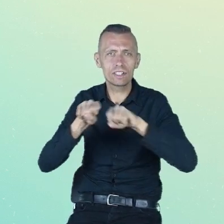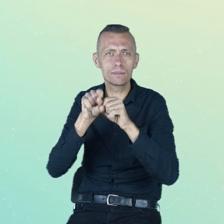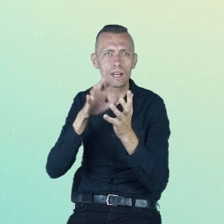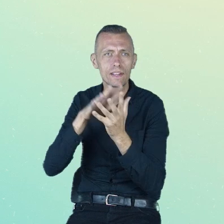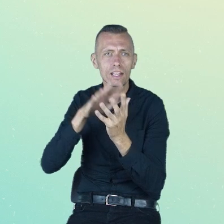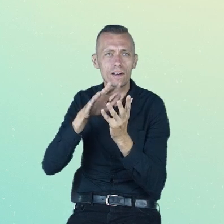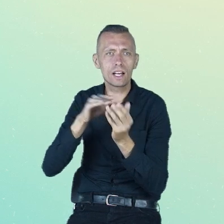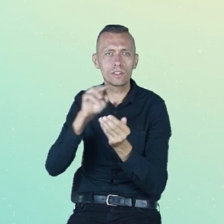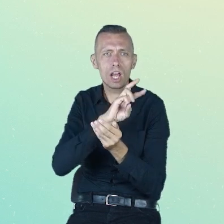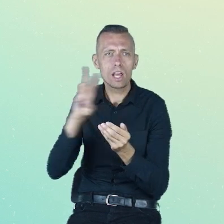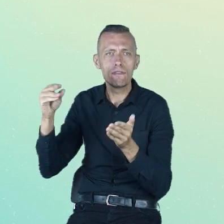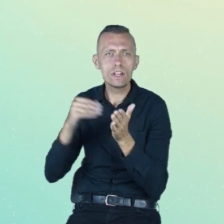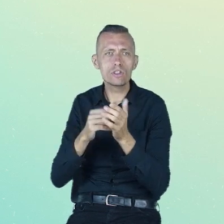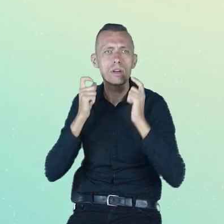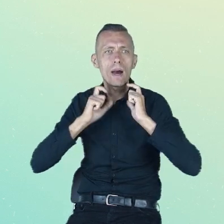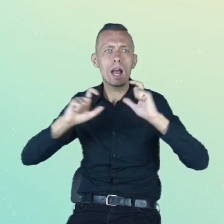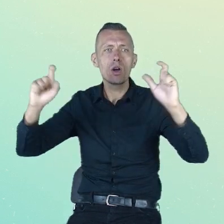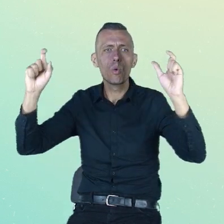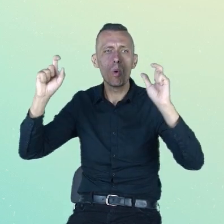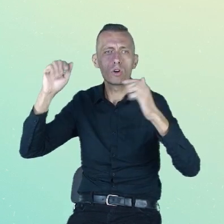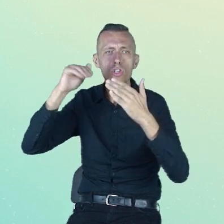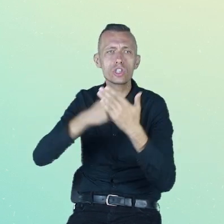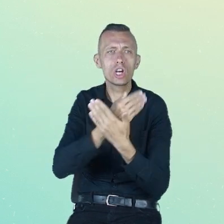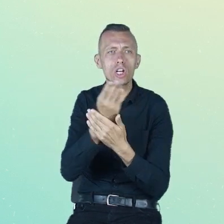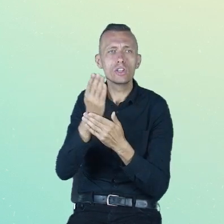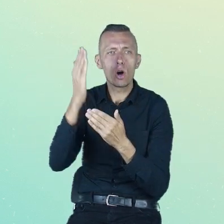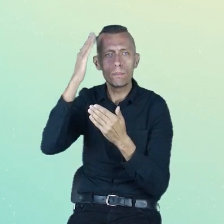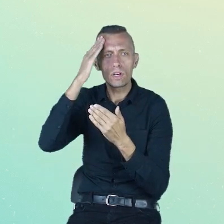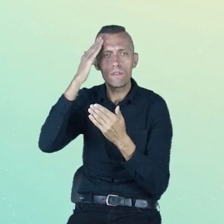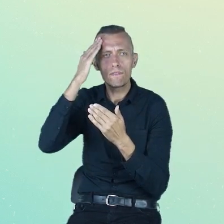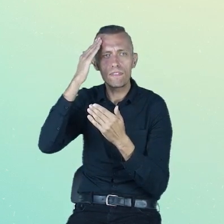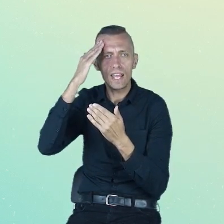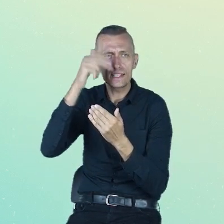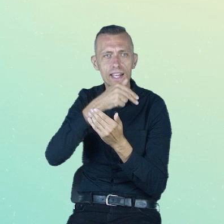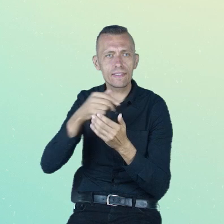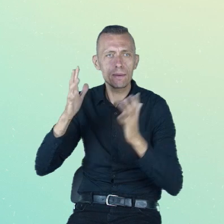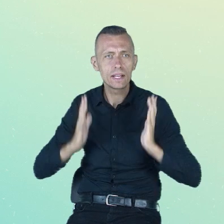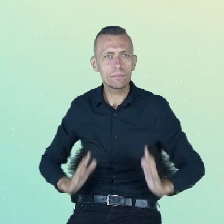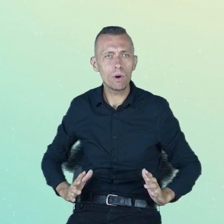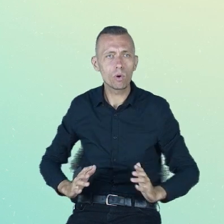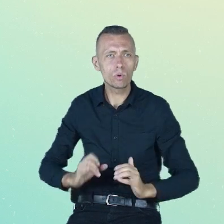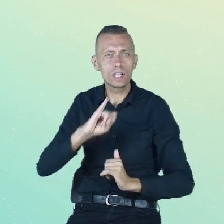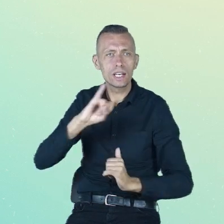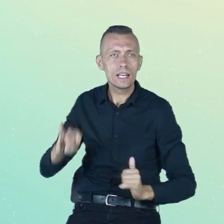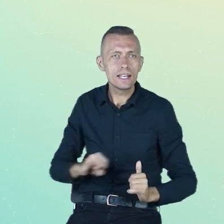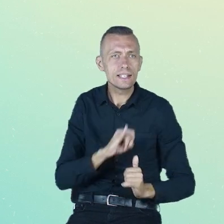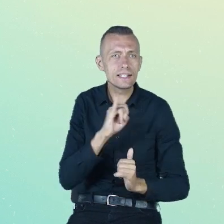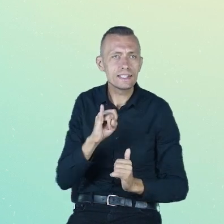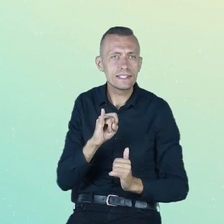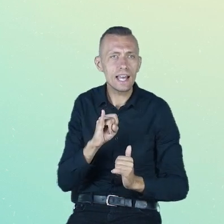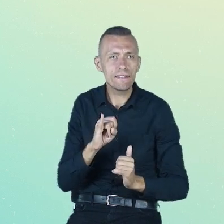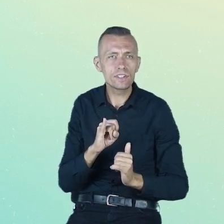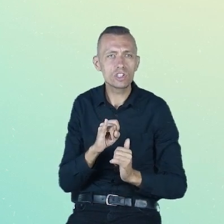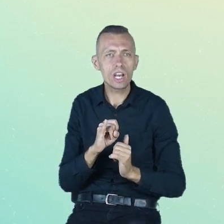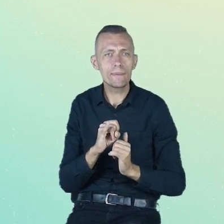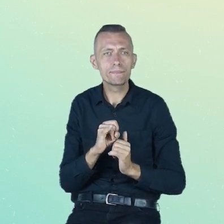pokoju. Zawsze wznoście tarczę wiary. Dzięki niej ugasicie każdy ognisty pocisk złego. Załóżcie